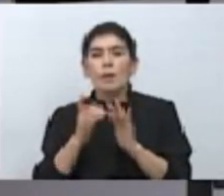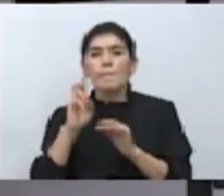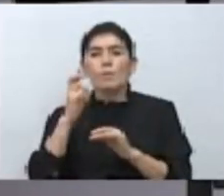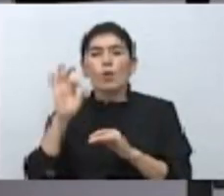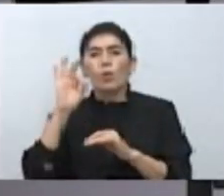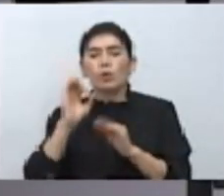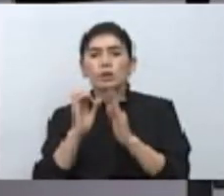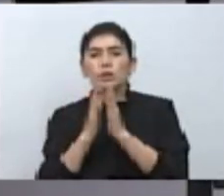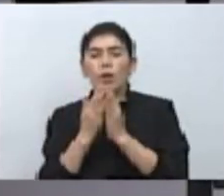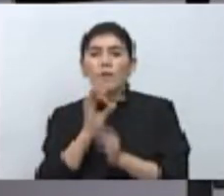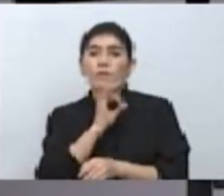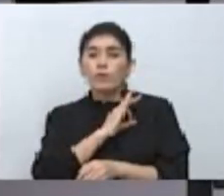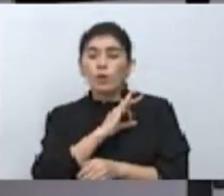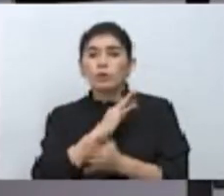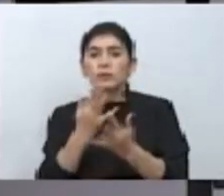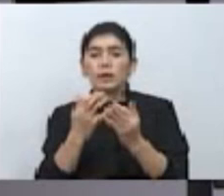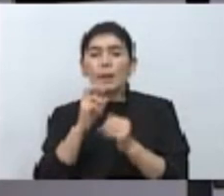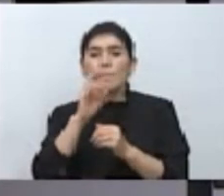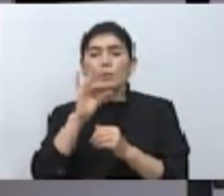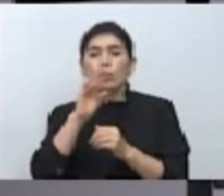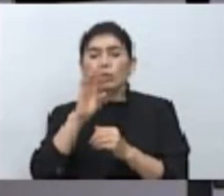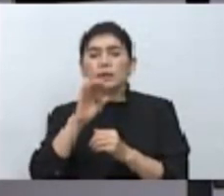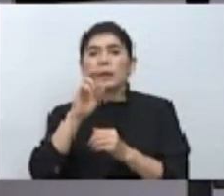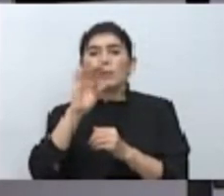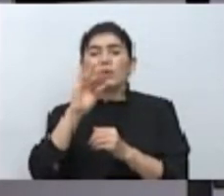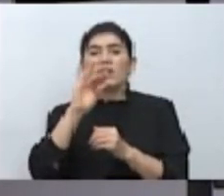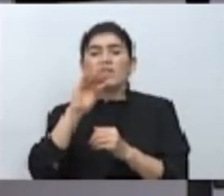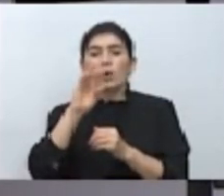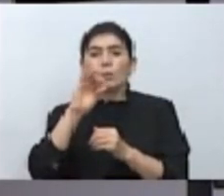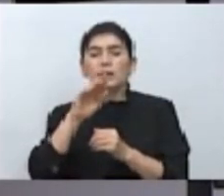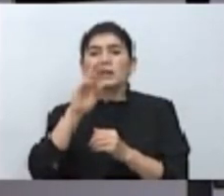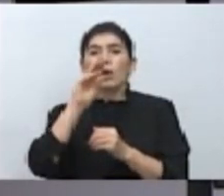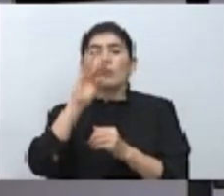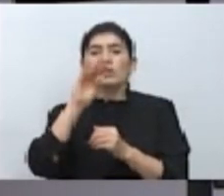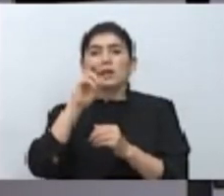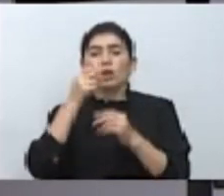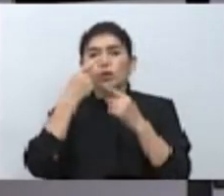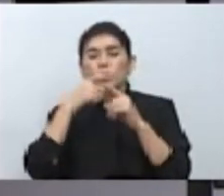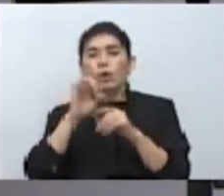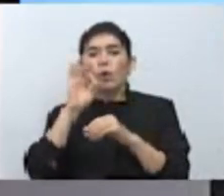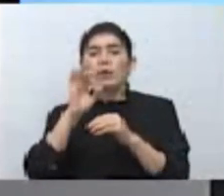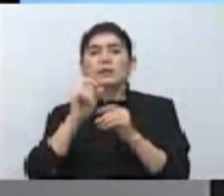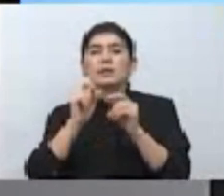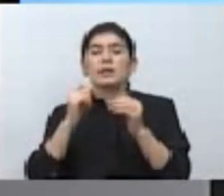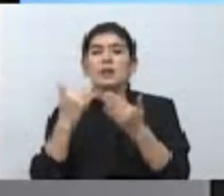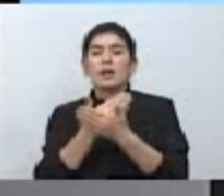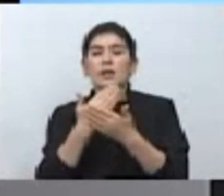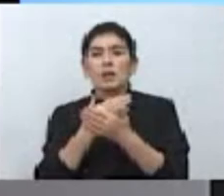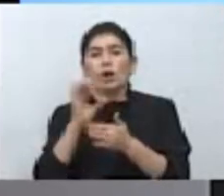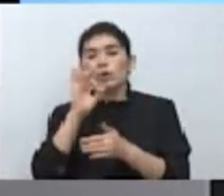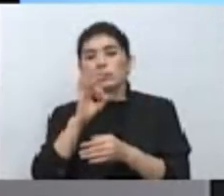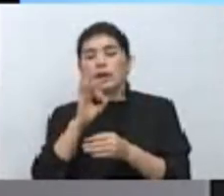oid kitoblardan foydalanib, bionika, bioinformatika, biotexnologiya sohalarida yaratilgan yangiliklar